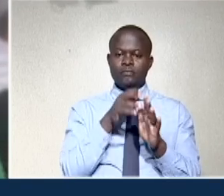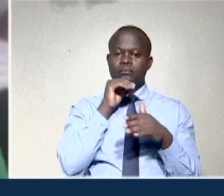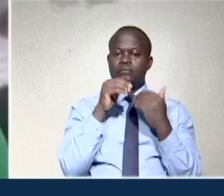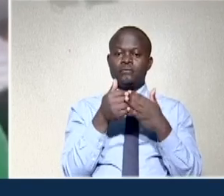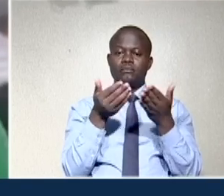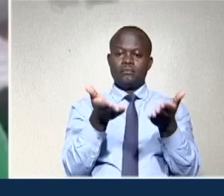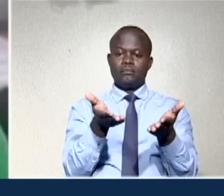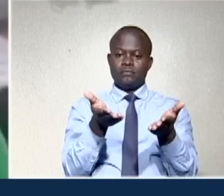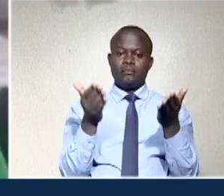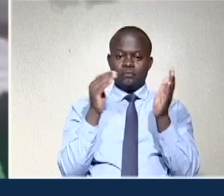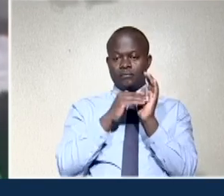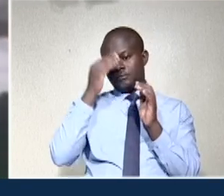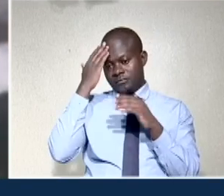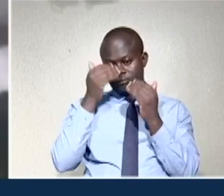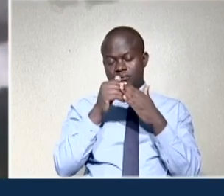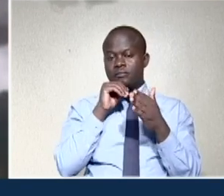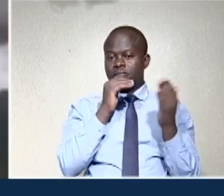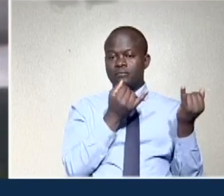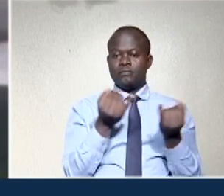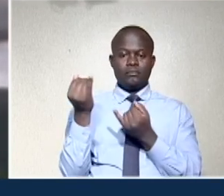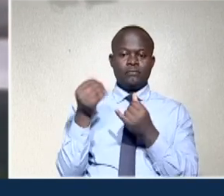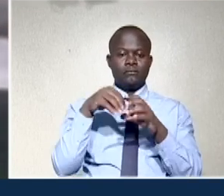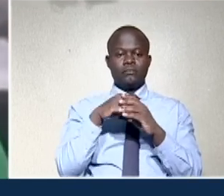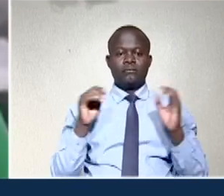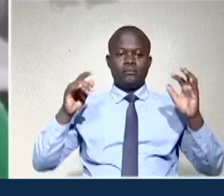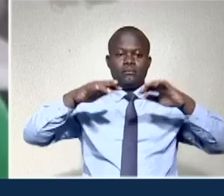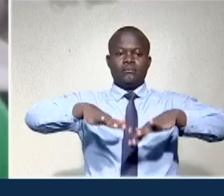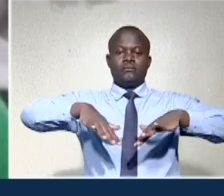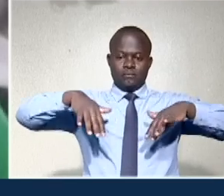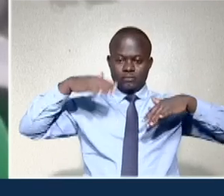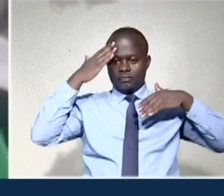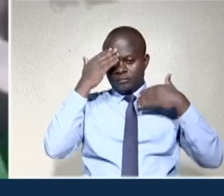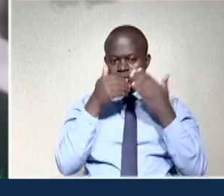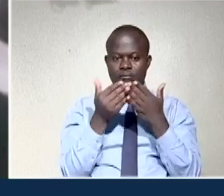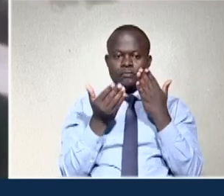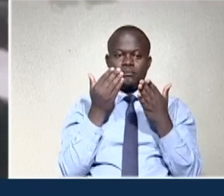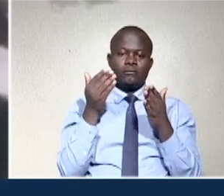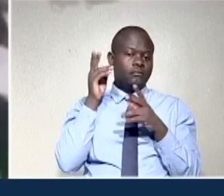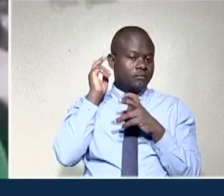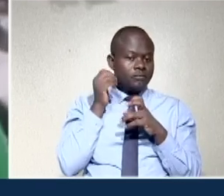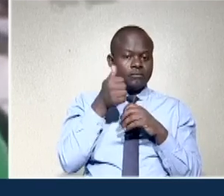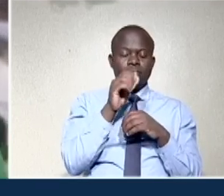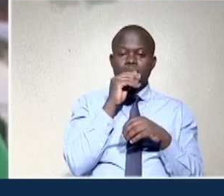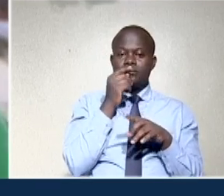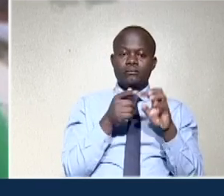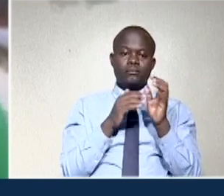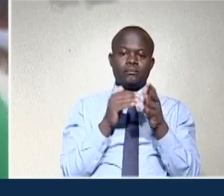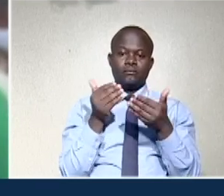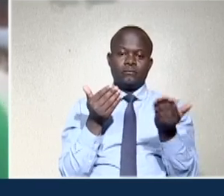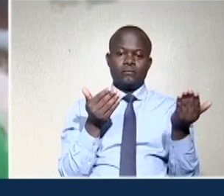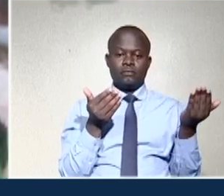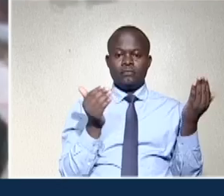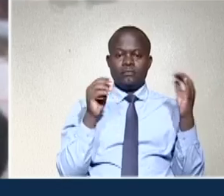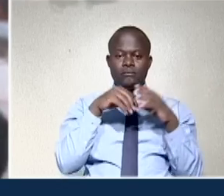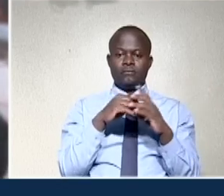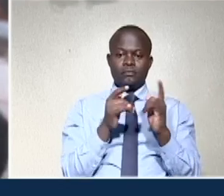bahari, kuko ntabwo bigeze batumirwa muri iyi nteko rusange kugira ngo wenda kumve nabo icyo bavugaho. Gusa ariko